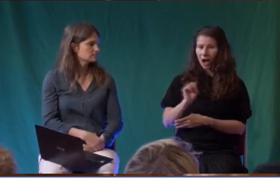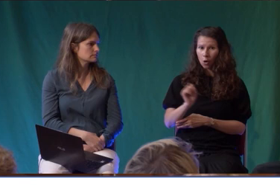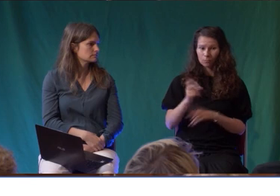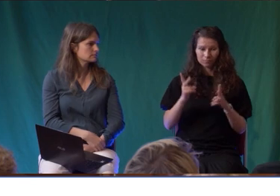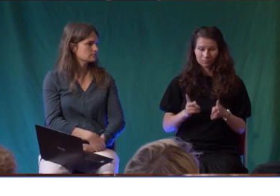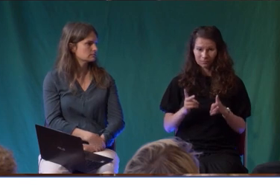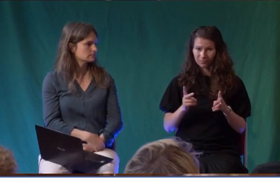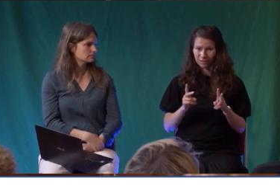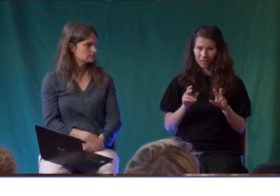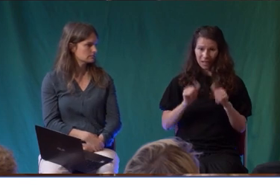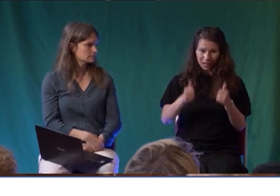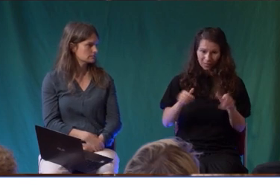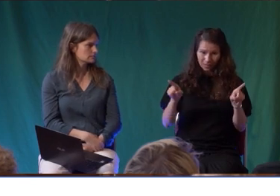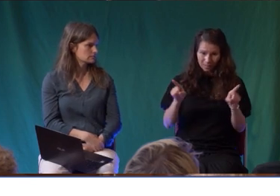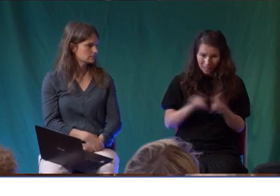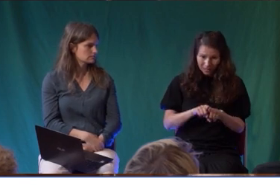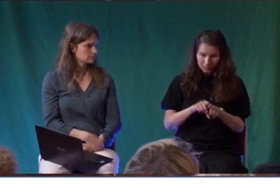riesengroßes Problem